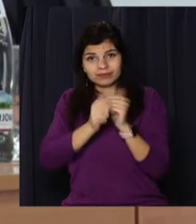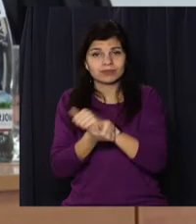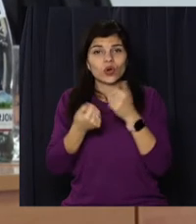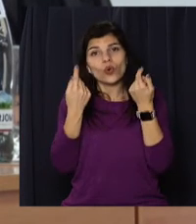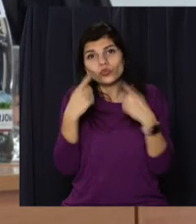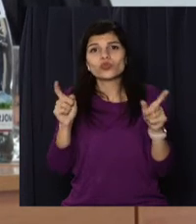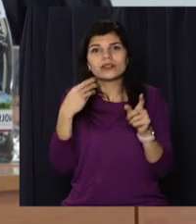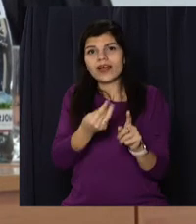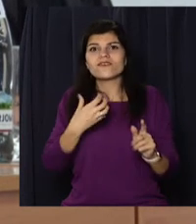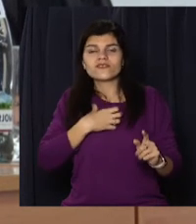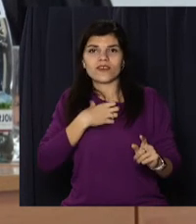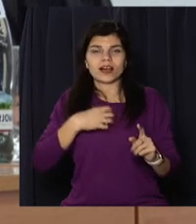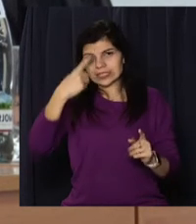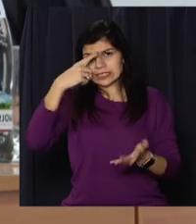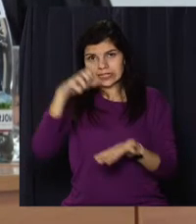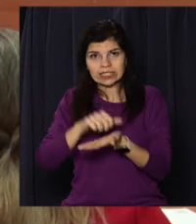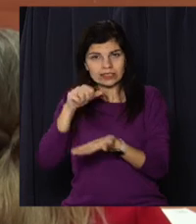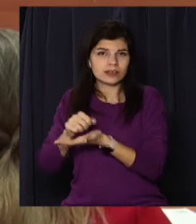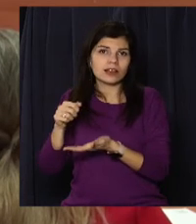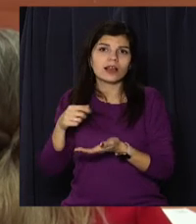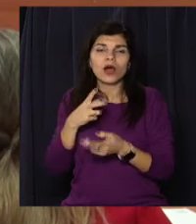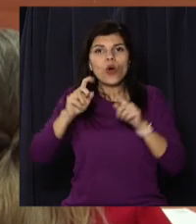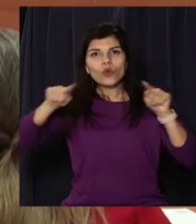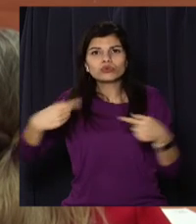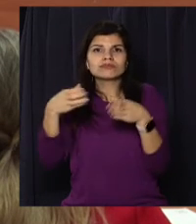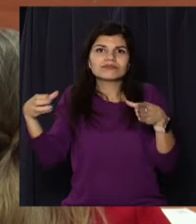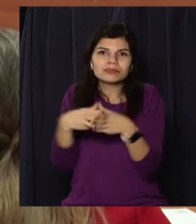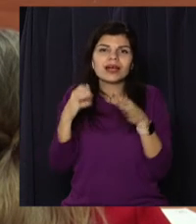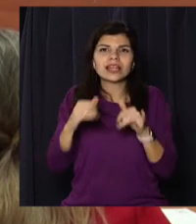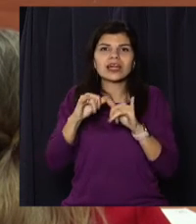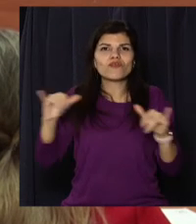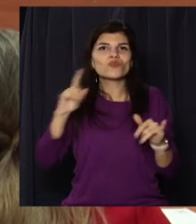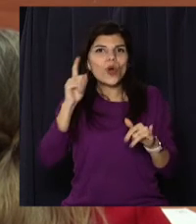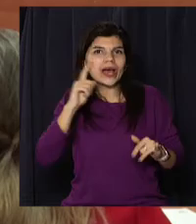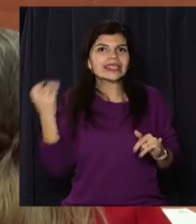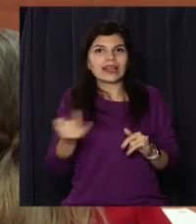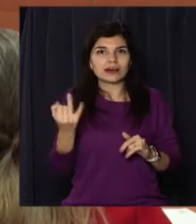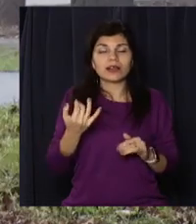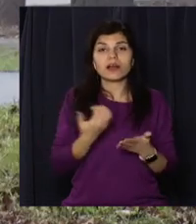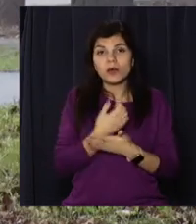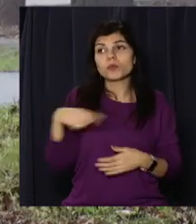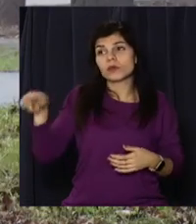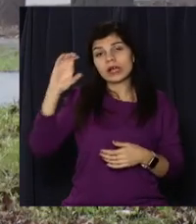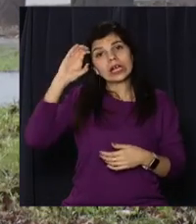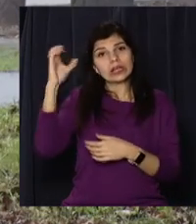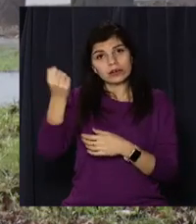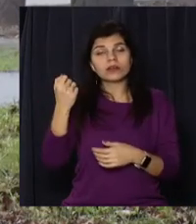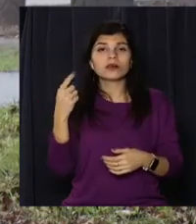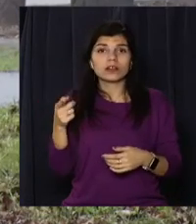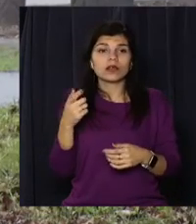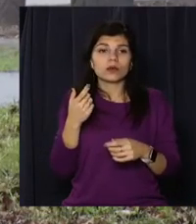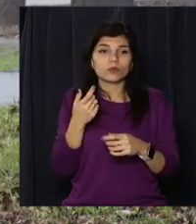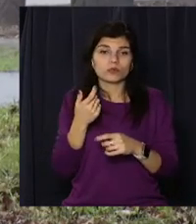активному дозвіллі. Саме тому радять у кожній громаді організовувати гуртки для розвитку молоді. У Криворізькому районі найбільша в області